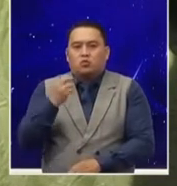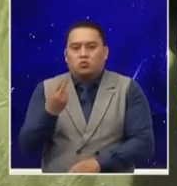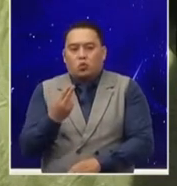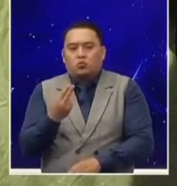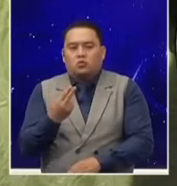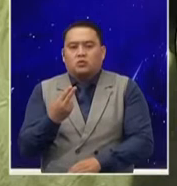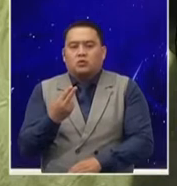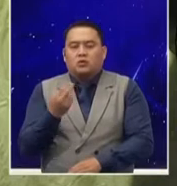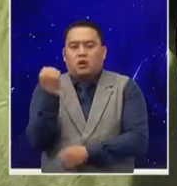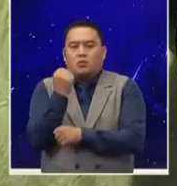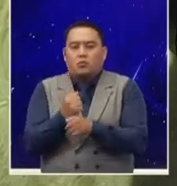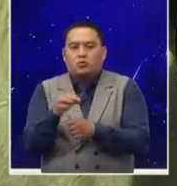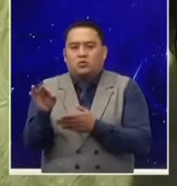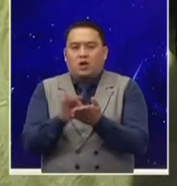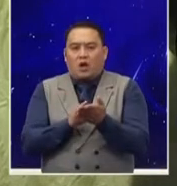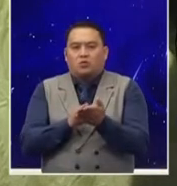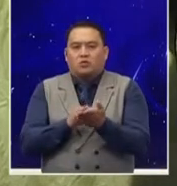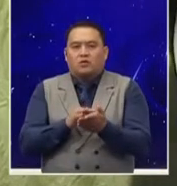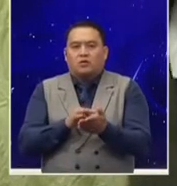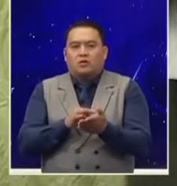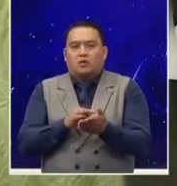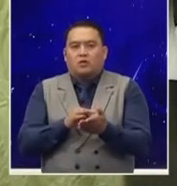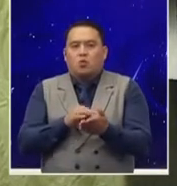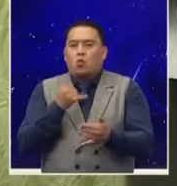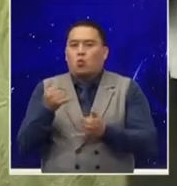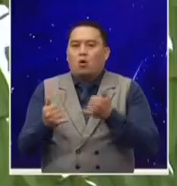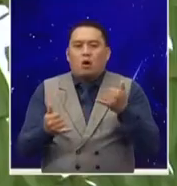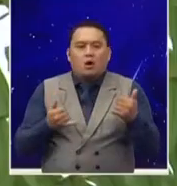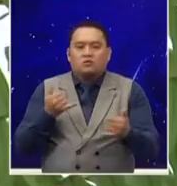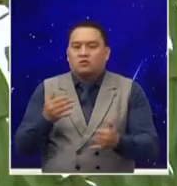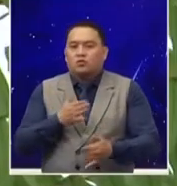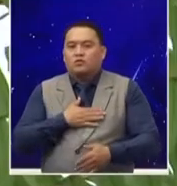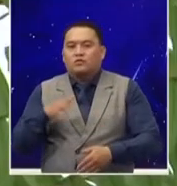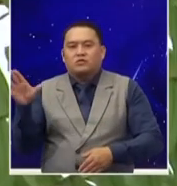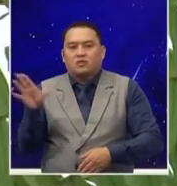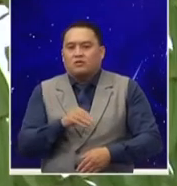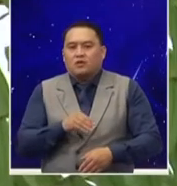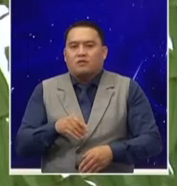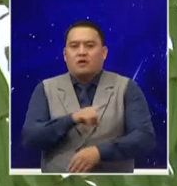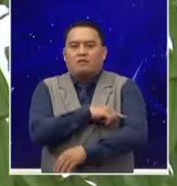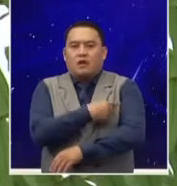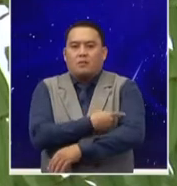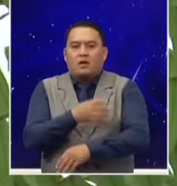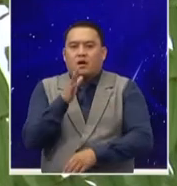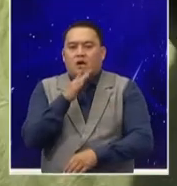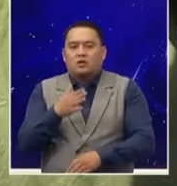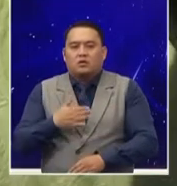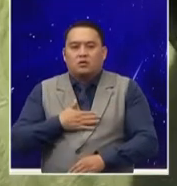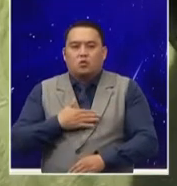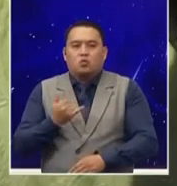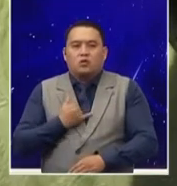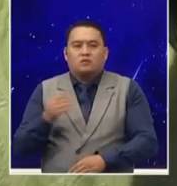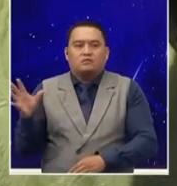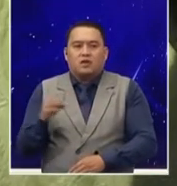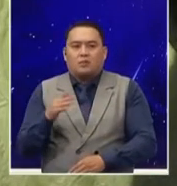соцработницы, мигом. Вот это настолько реакция у всех. А во время карантина